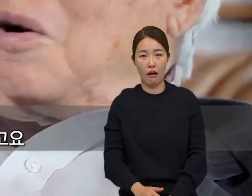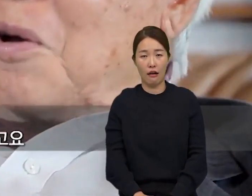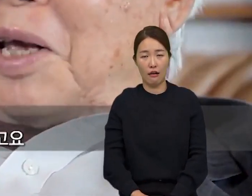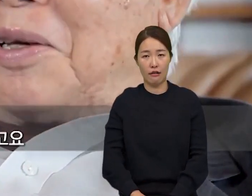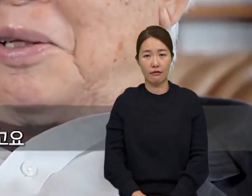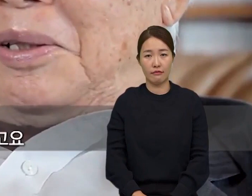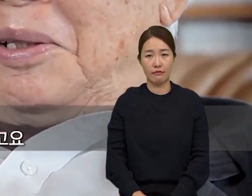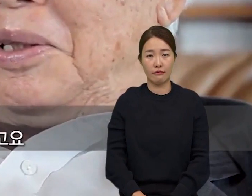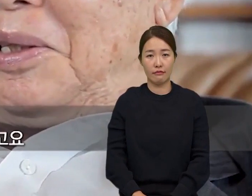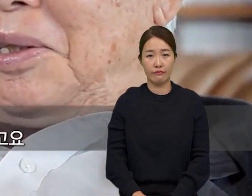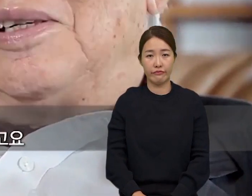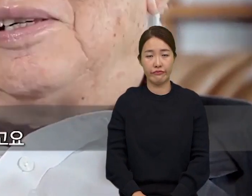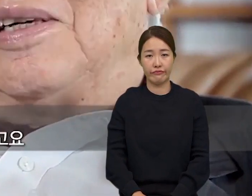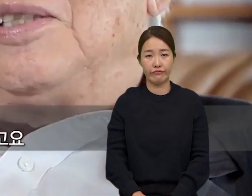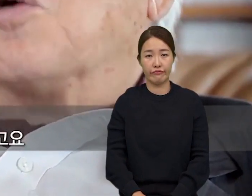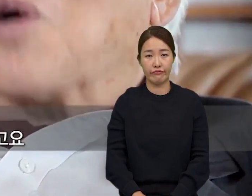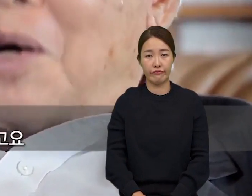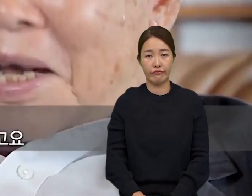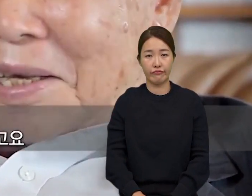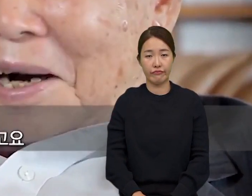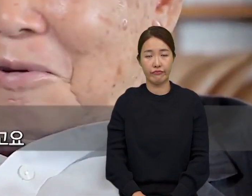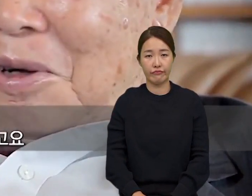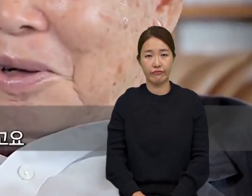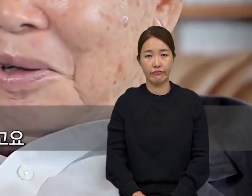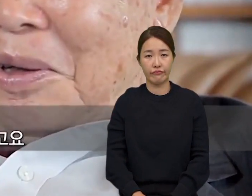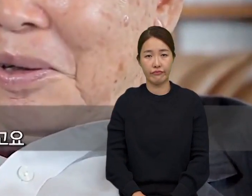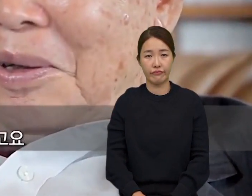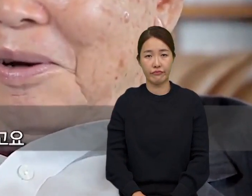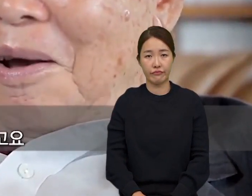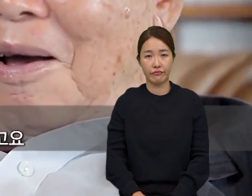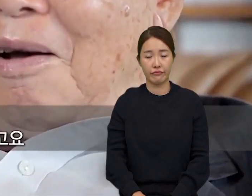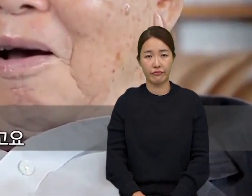박 대통령께서 역정을 내시더라고요.